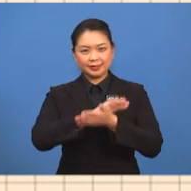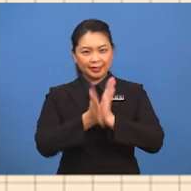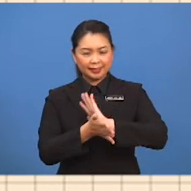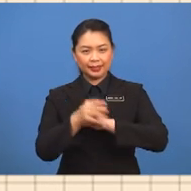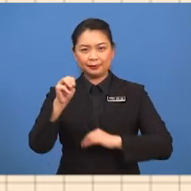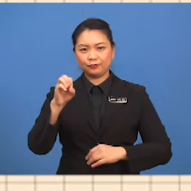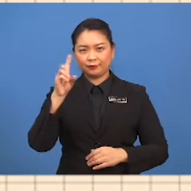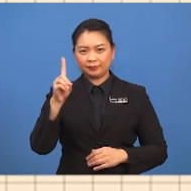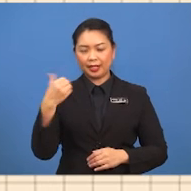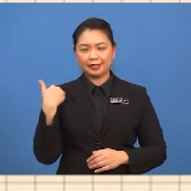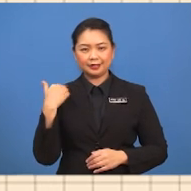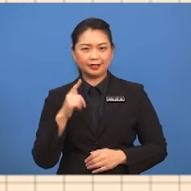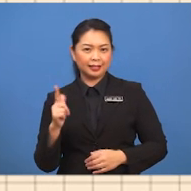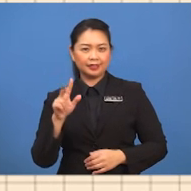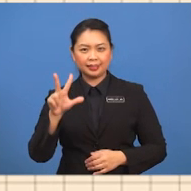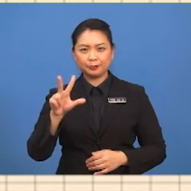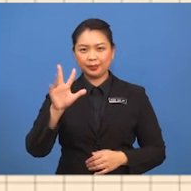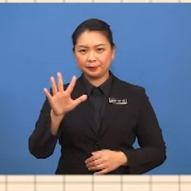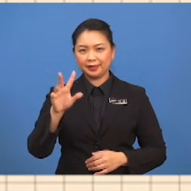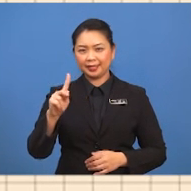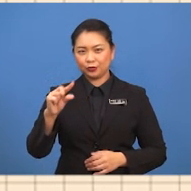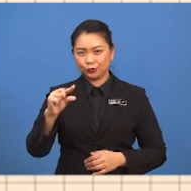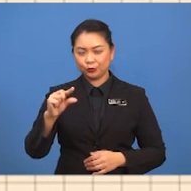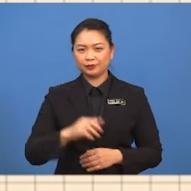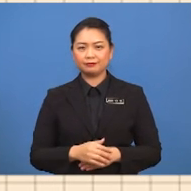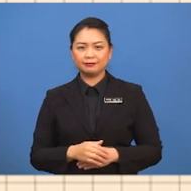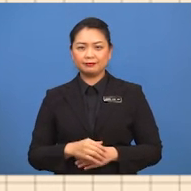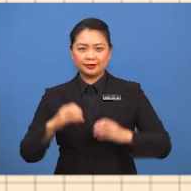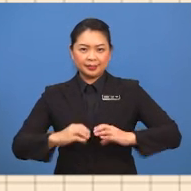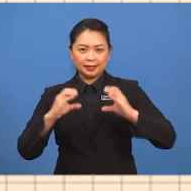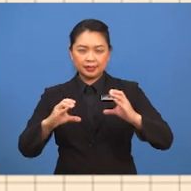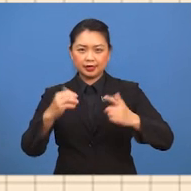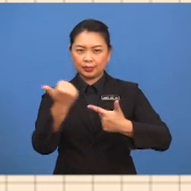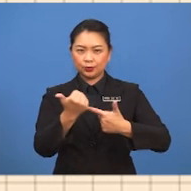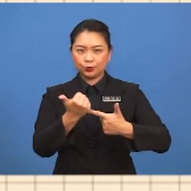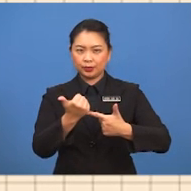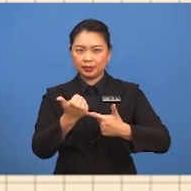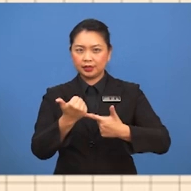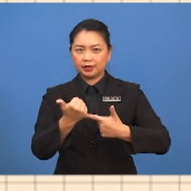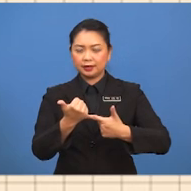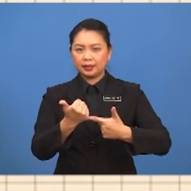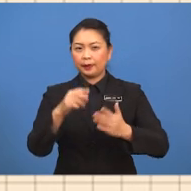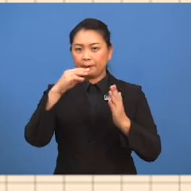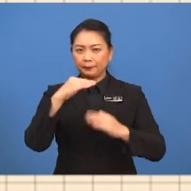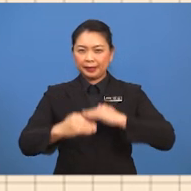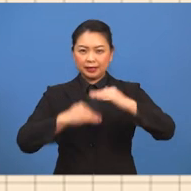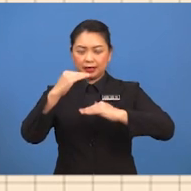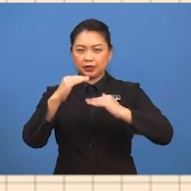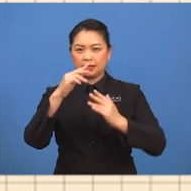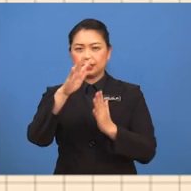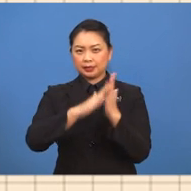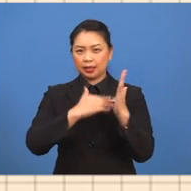mod ialah 35 kilogram. Cara kedua, bina jadual dan